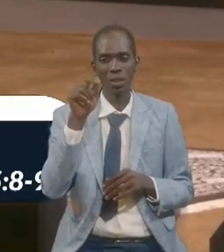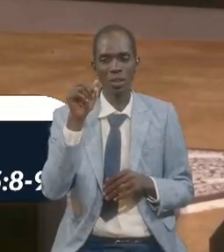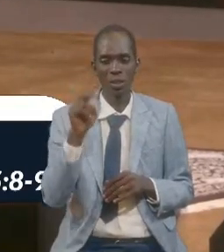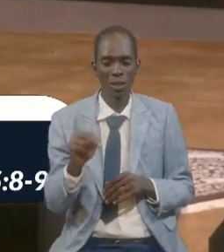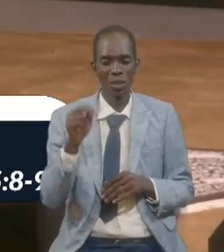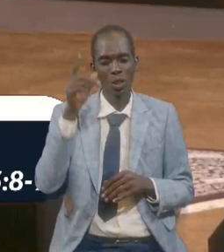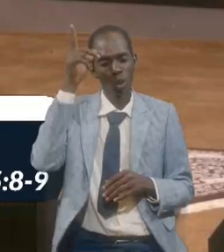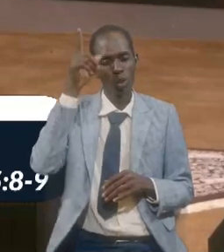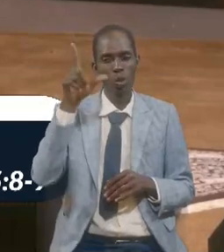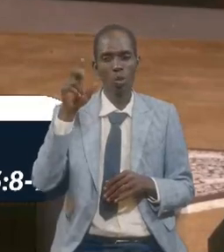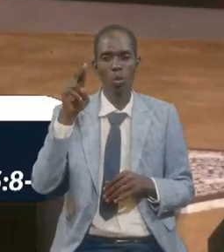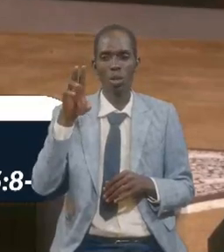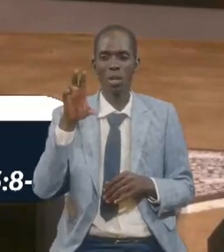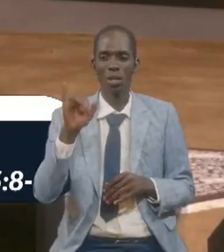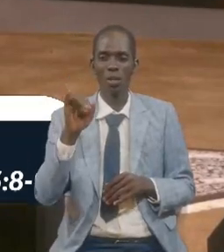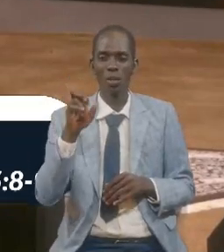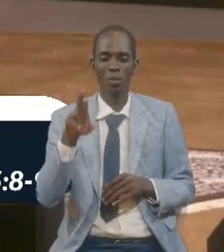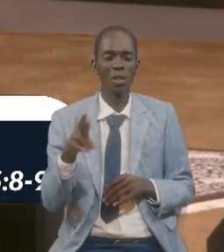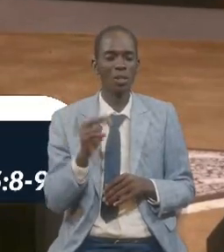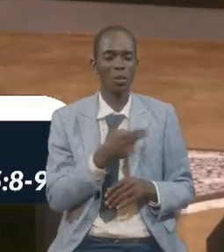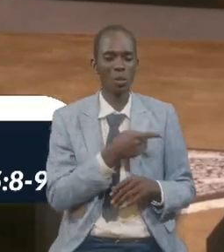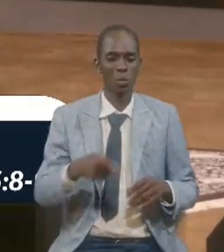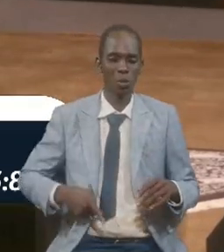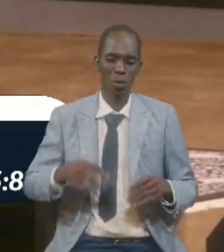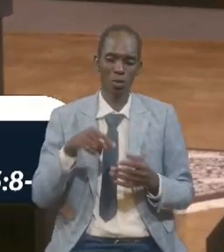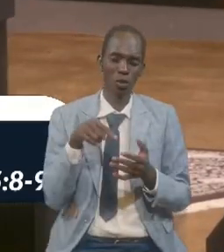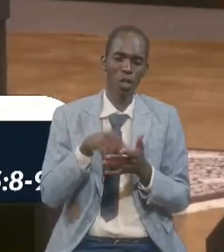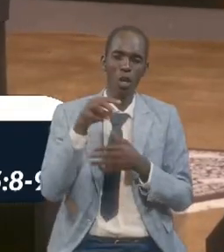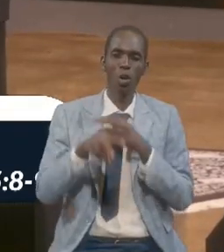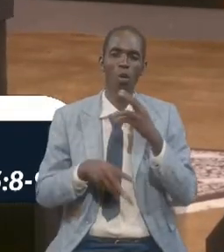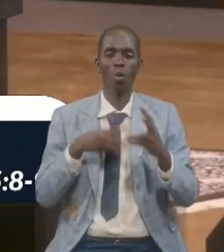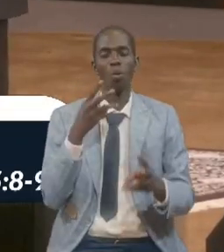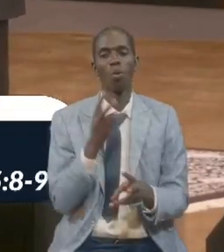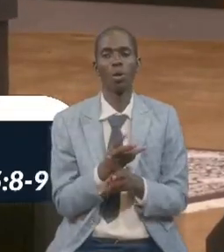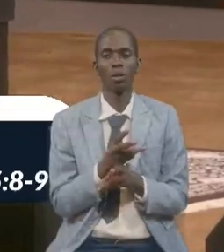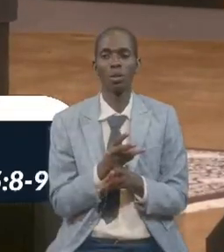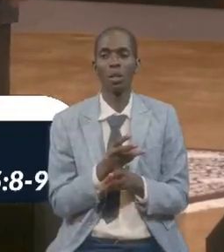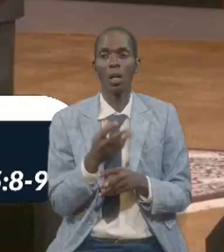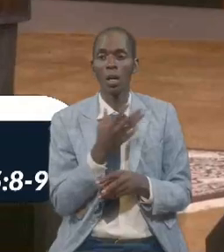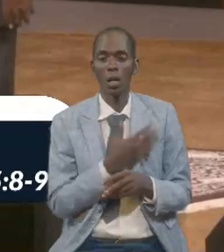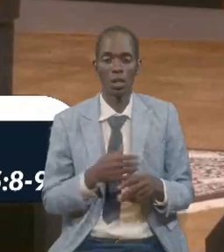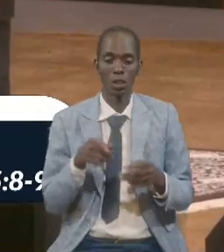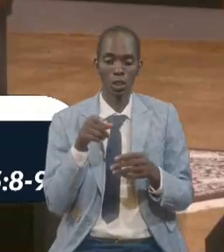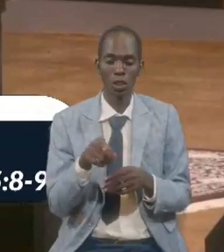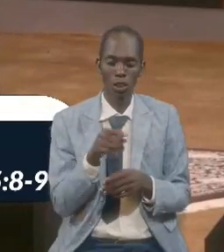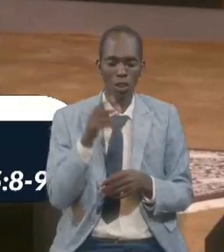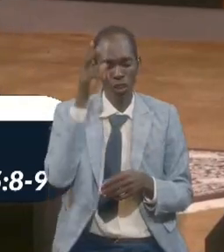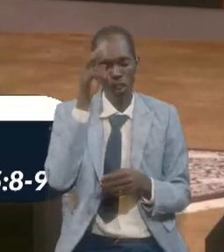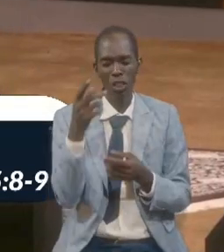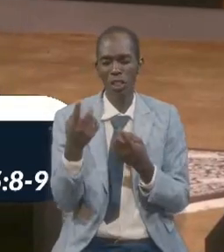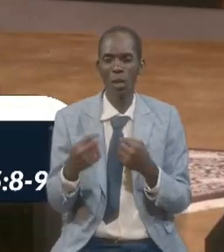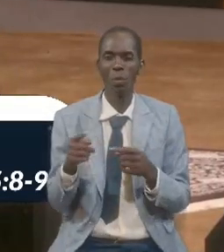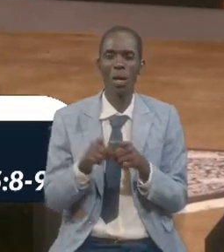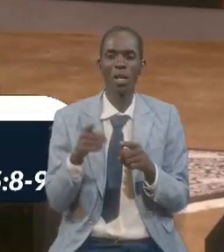Satan, Lucifer, le prince de ce monde, le dieu de ce monde. Il est venu comme tentateur.